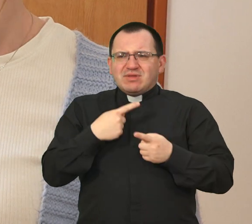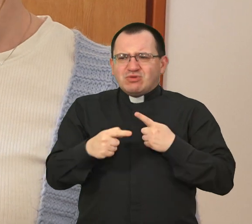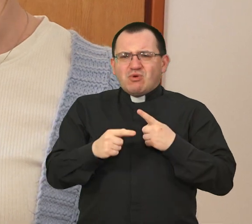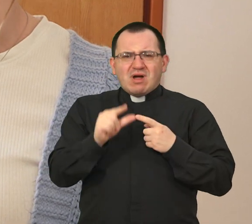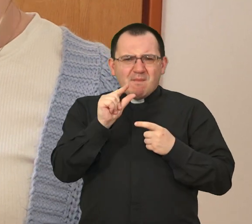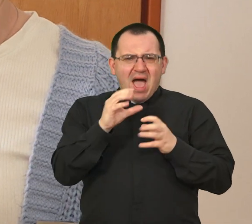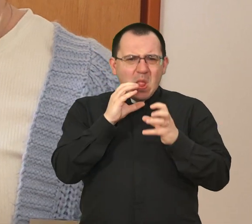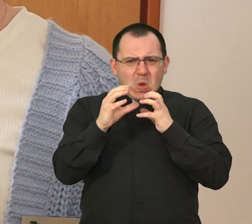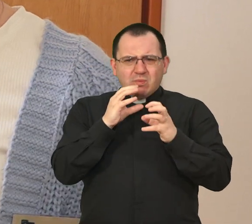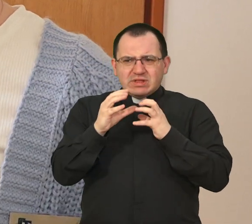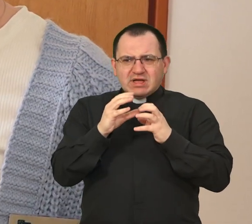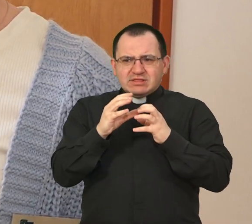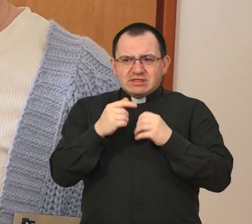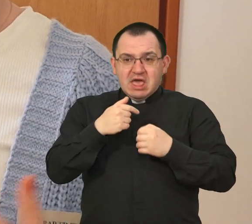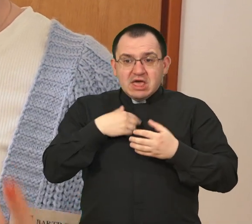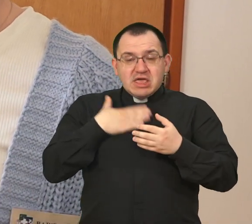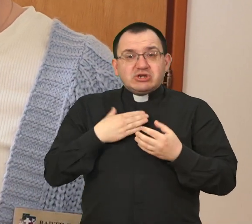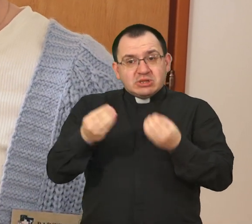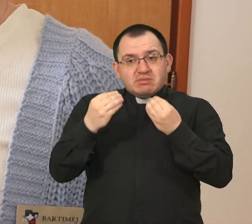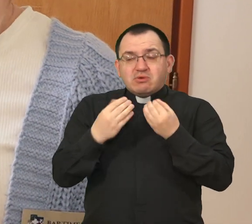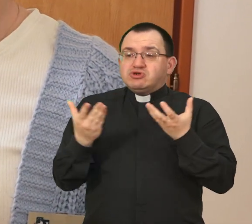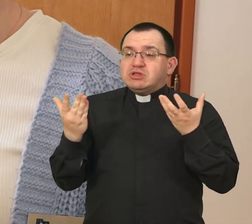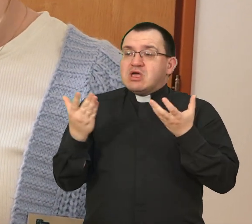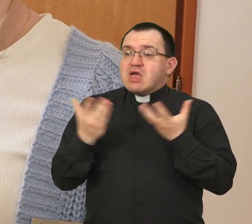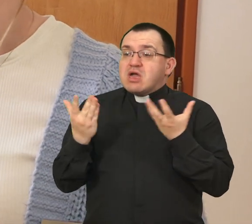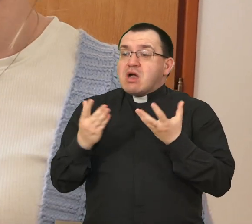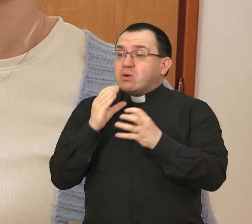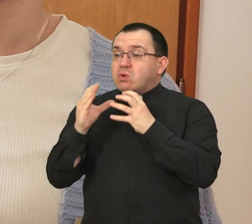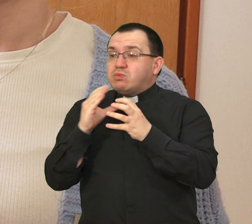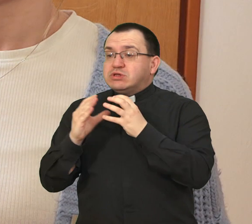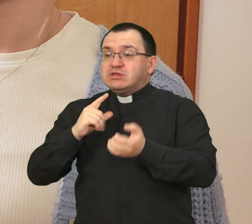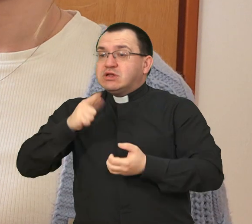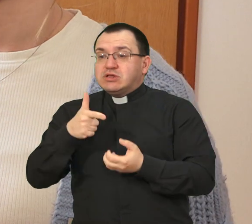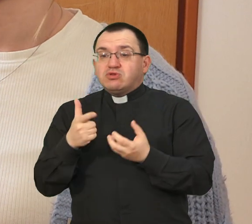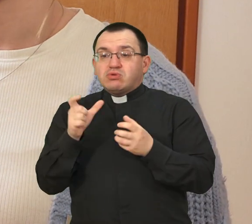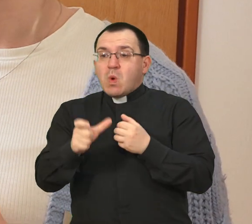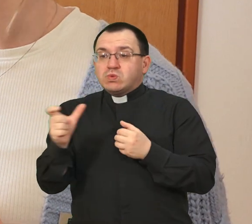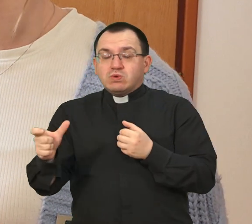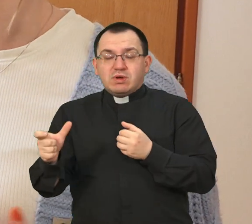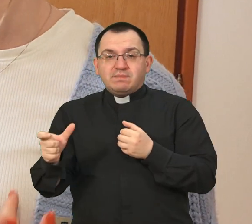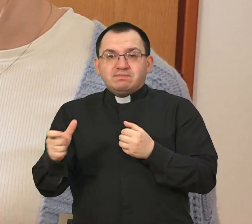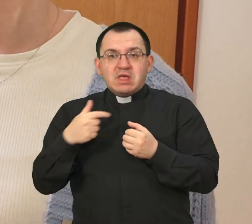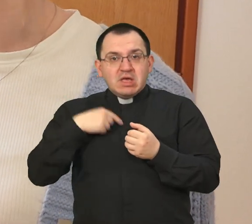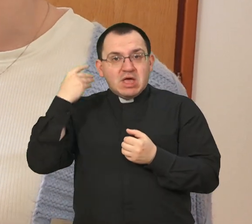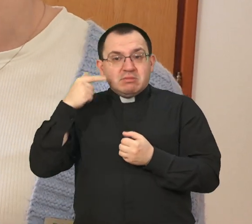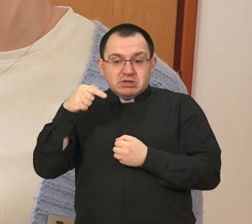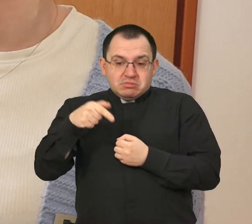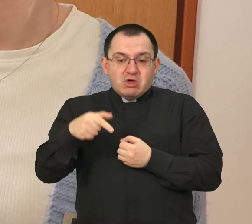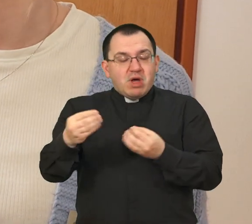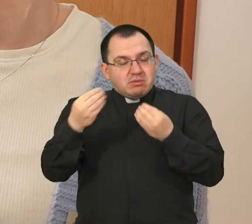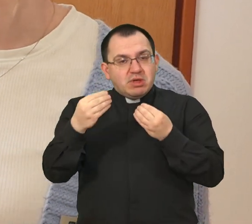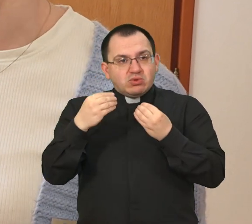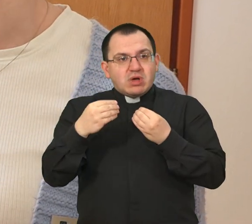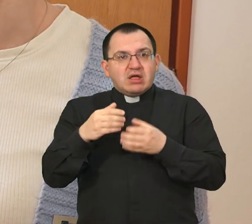naučiti možda kako pristupiti nekim ljudima kojim ne znaš kako bi im pristupio. I mislim da ovakvim edukacijama